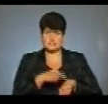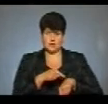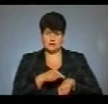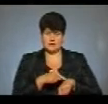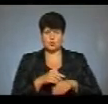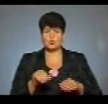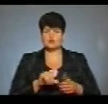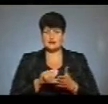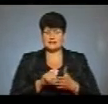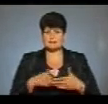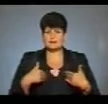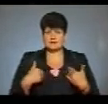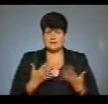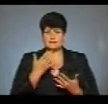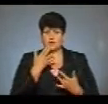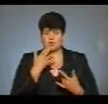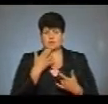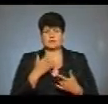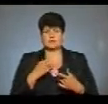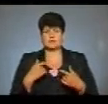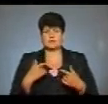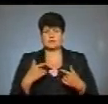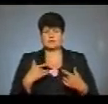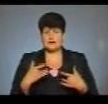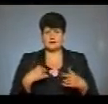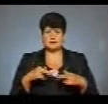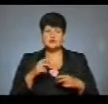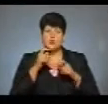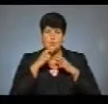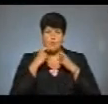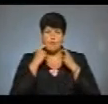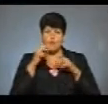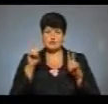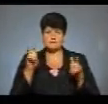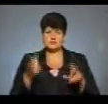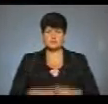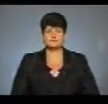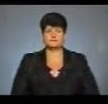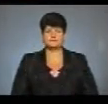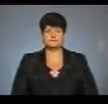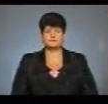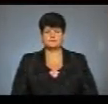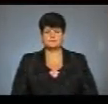учасників привітав Народний театр танцю «Посмішка». Анжела Шова, Андрій Прокопів. Новини на Суспільному. Тернопіль.